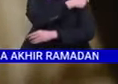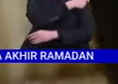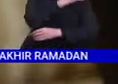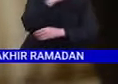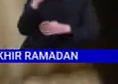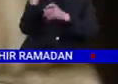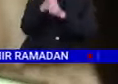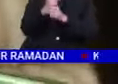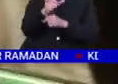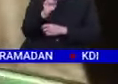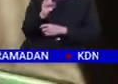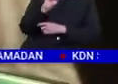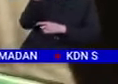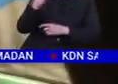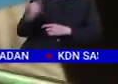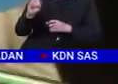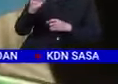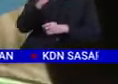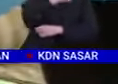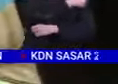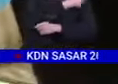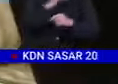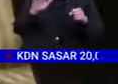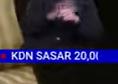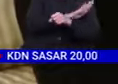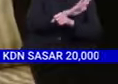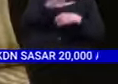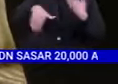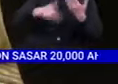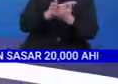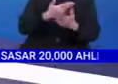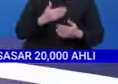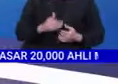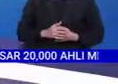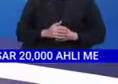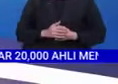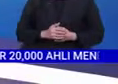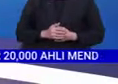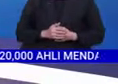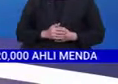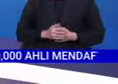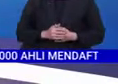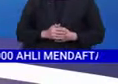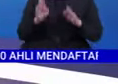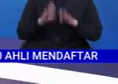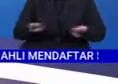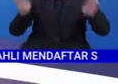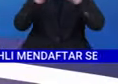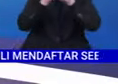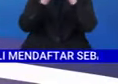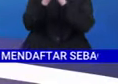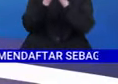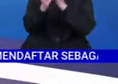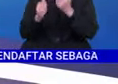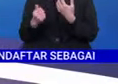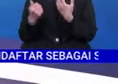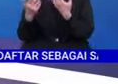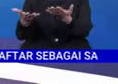dan mencapai 60 ratus Doors lengkap secara keseluruhan Hai Mbak berita sukan bowling